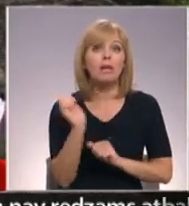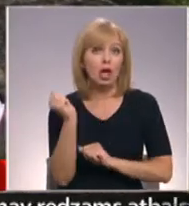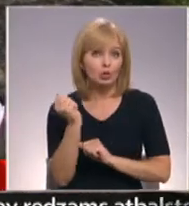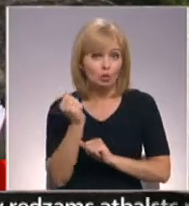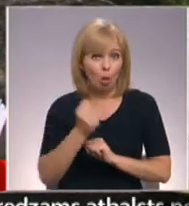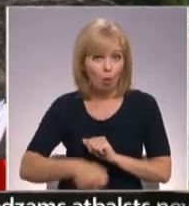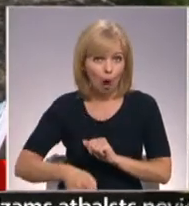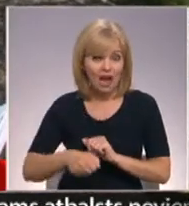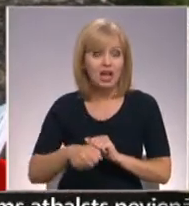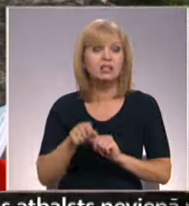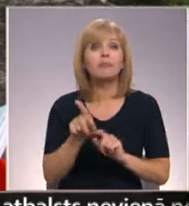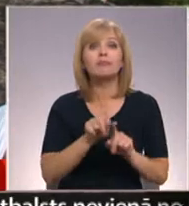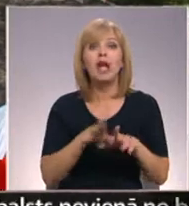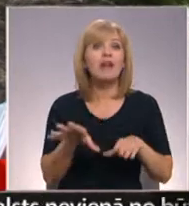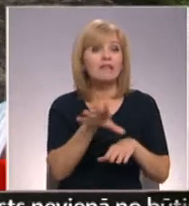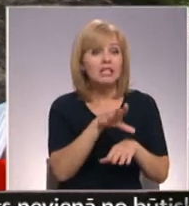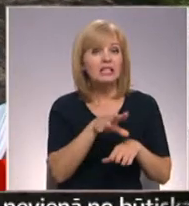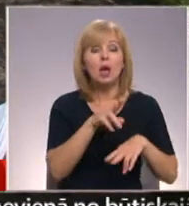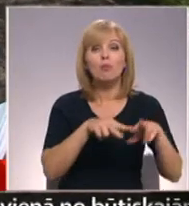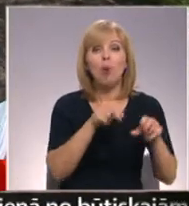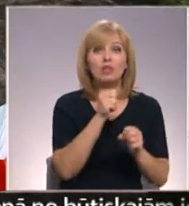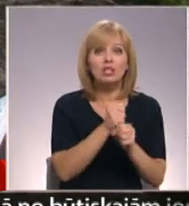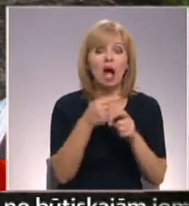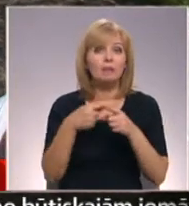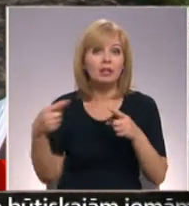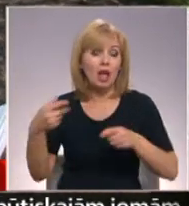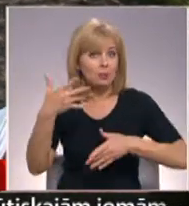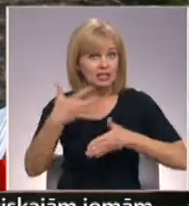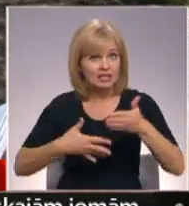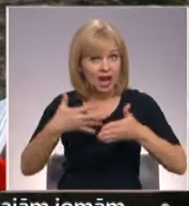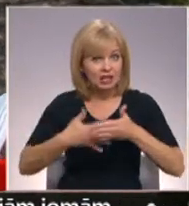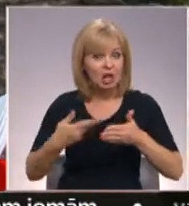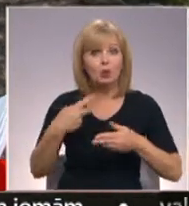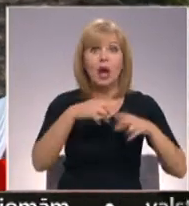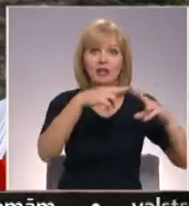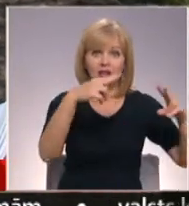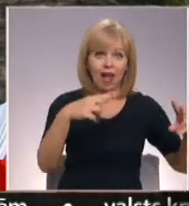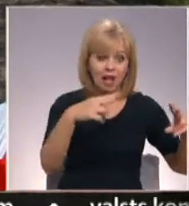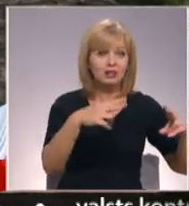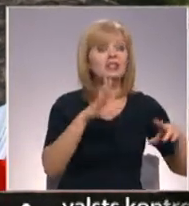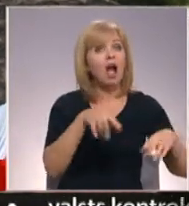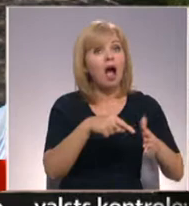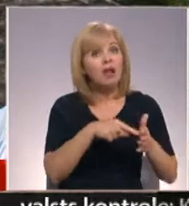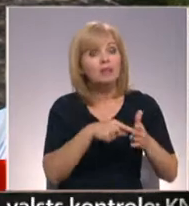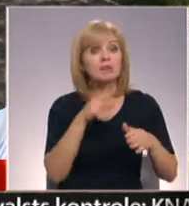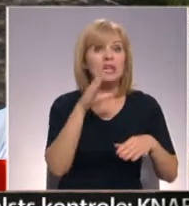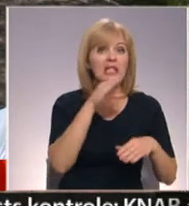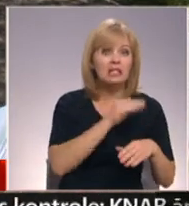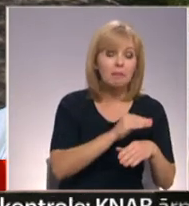Viss būvdarbu termiņš tika rēķināti izējot no tilta izbūves iespējām.